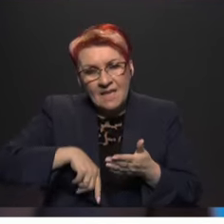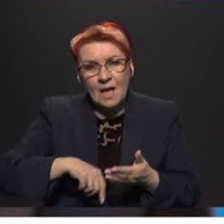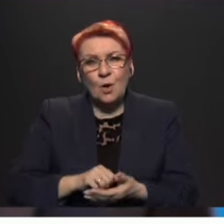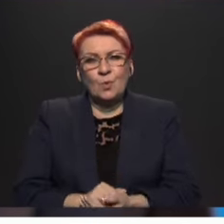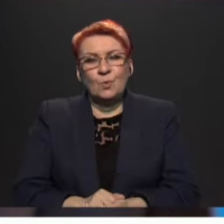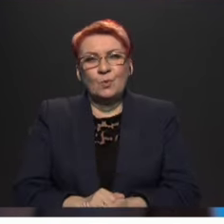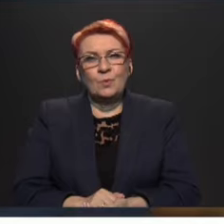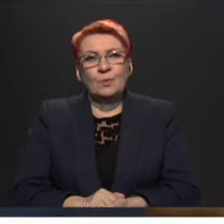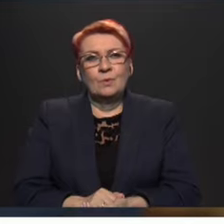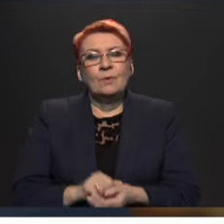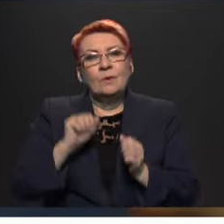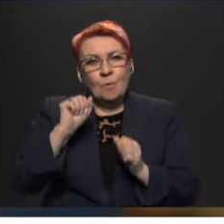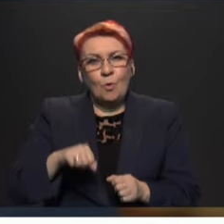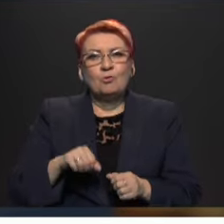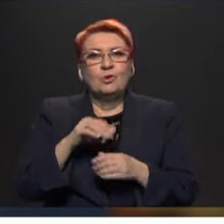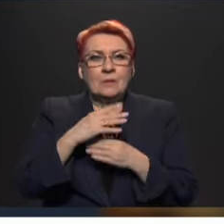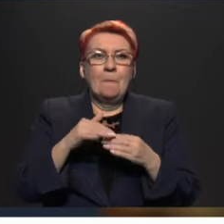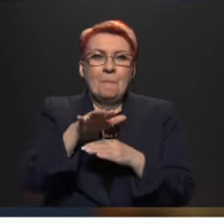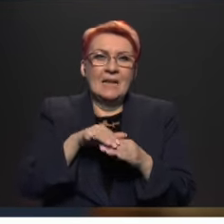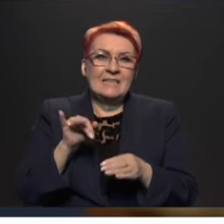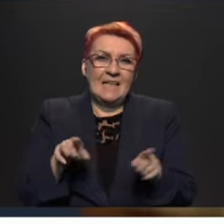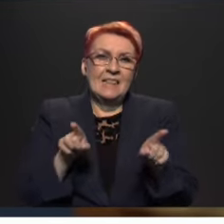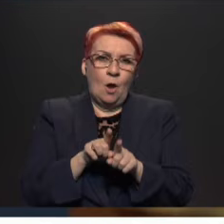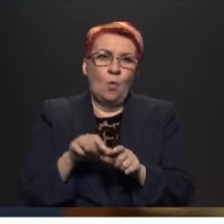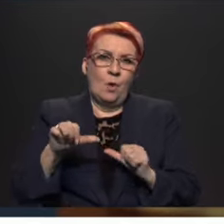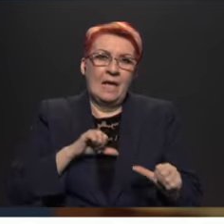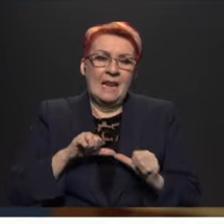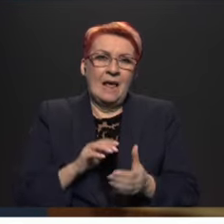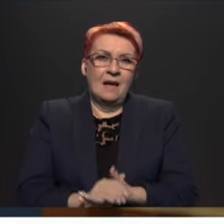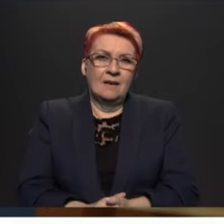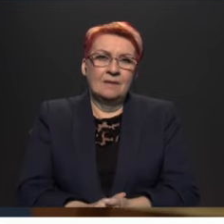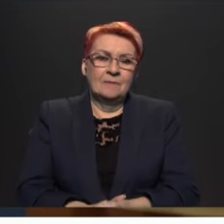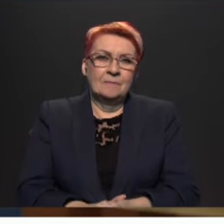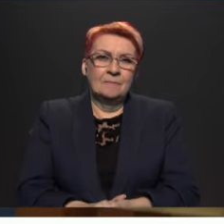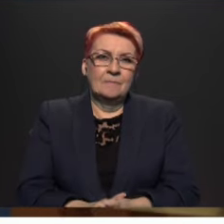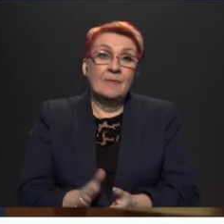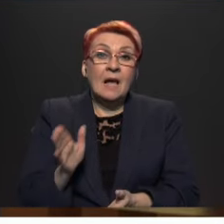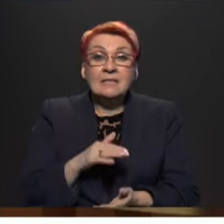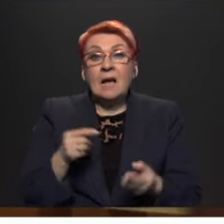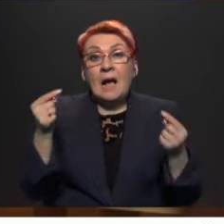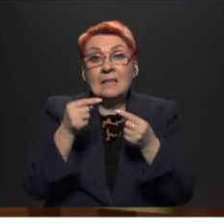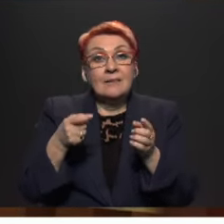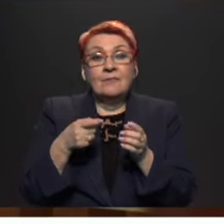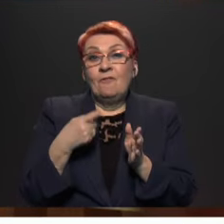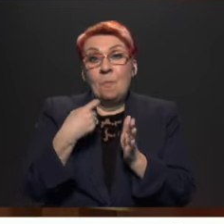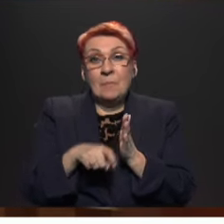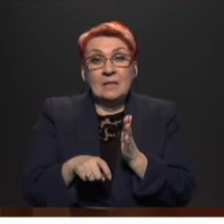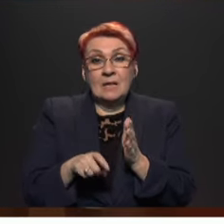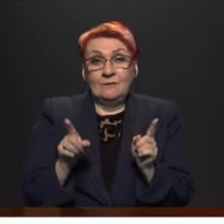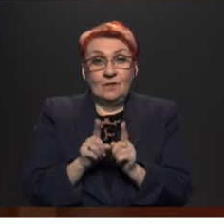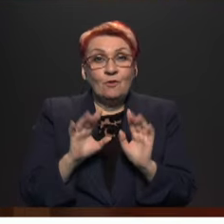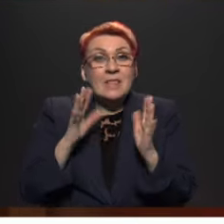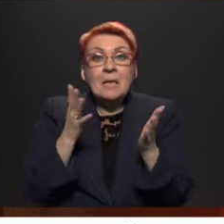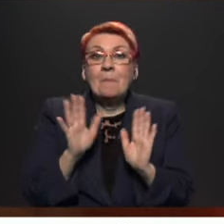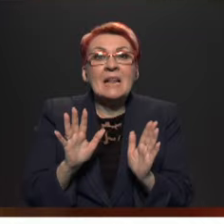может простить нам и такой грех. Хотя конкретного предательства все равно не